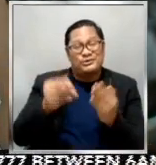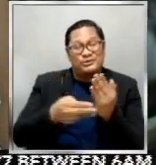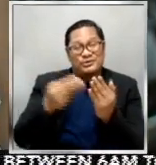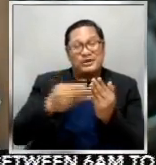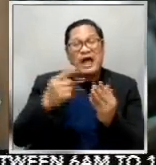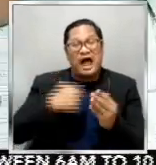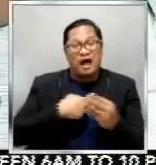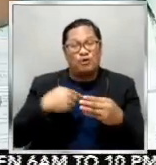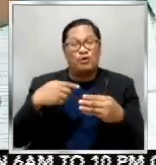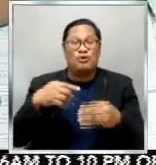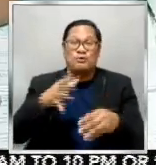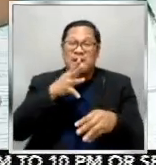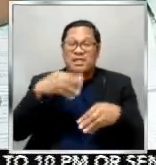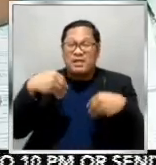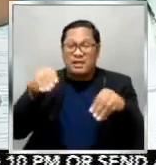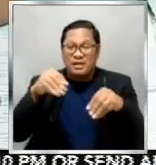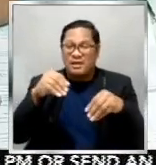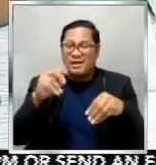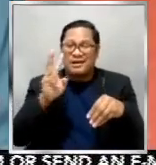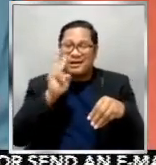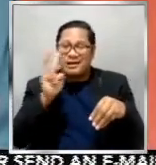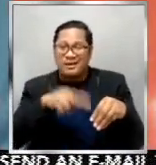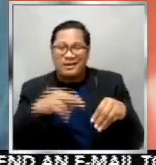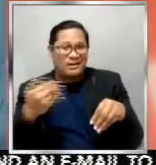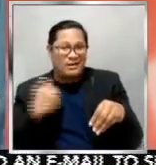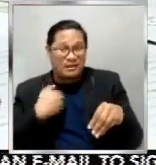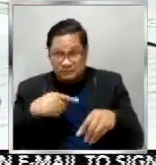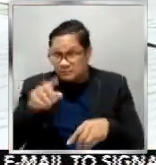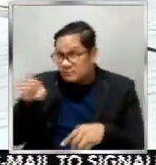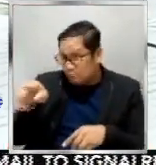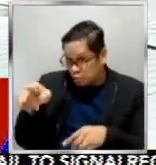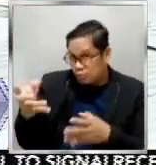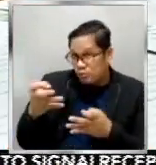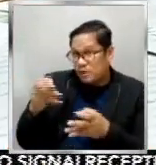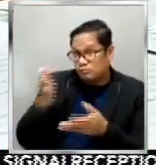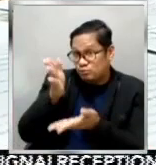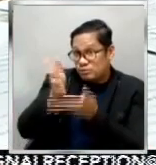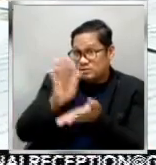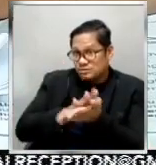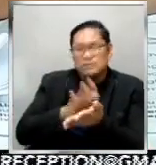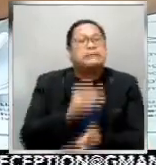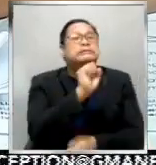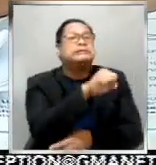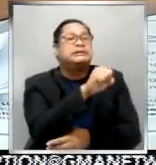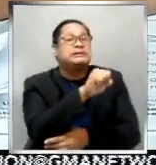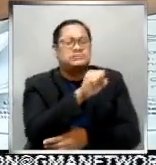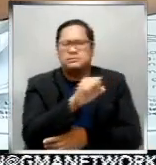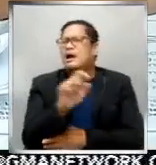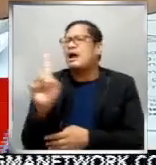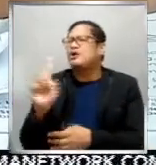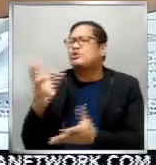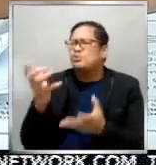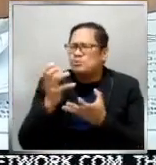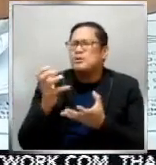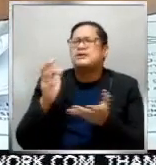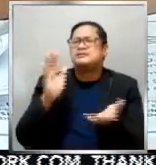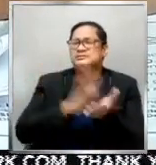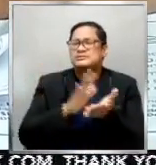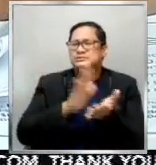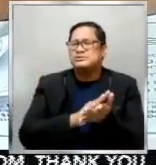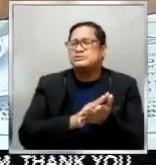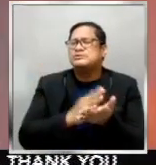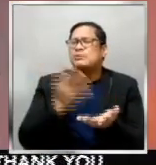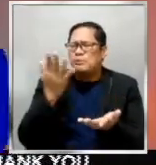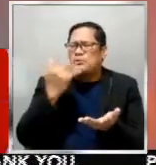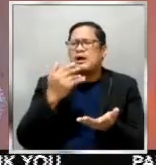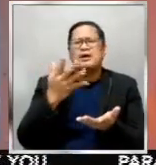sila nakikita. Gusto mo bang pumasok ka na sa school? Apa. Ano bang meron sa school? Bakit mas gusto mo sa school ka na lang kesa sa bahay